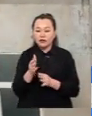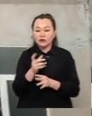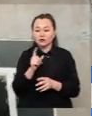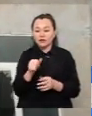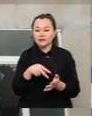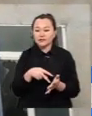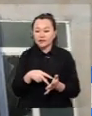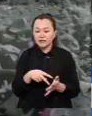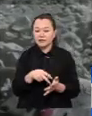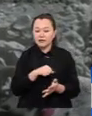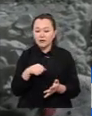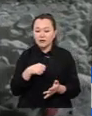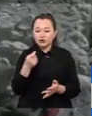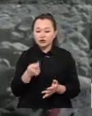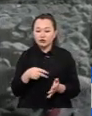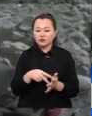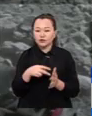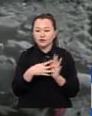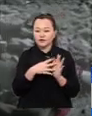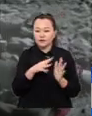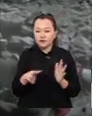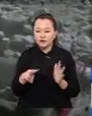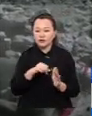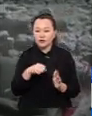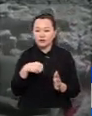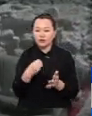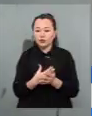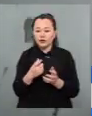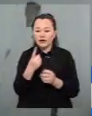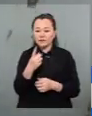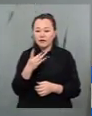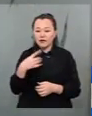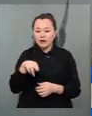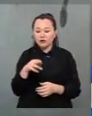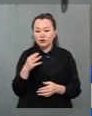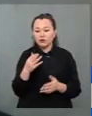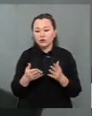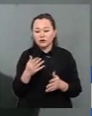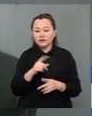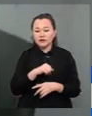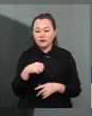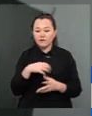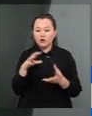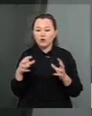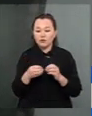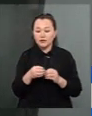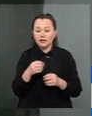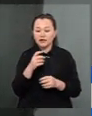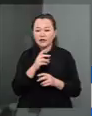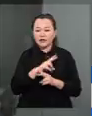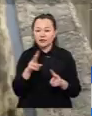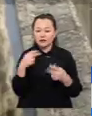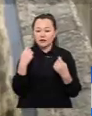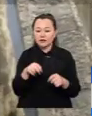из-за цены, самый дешевый объект стоит 9 миллионов, а самый дорогой 1 миллиард, то ли из-за состояния самого комплекса ни одни торги